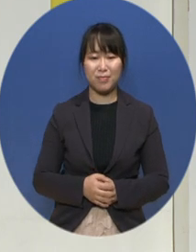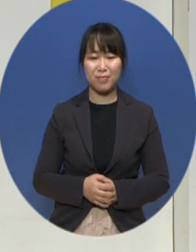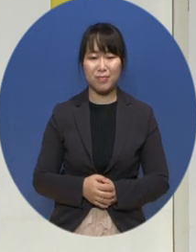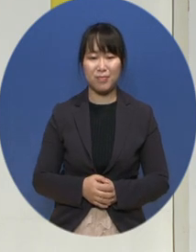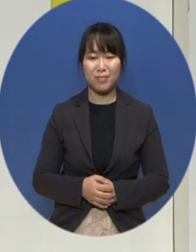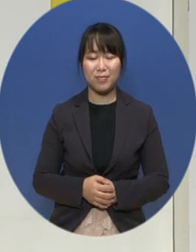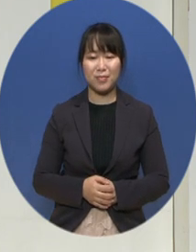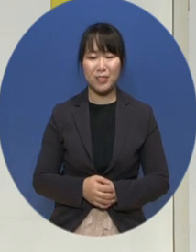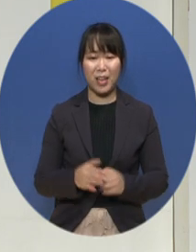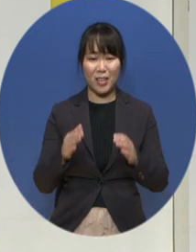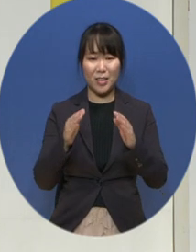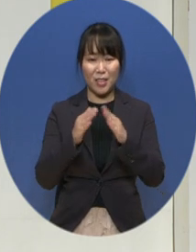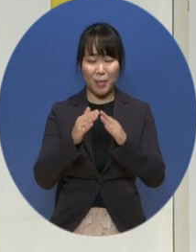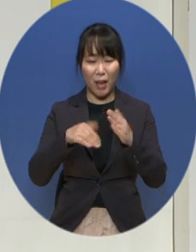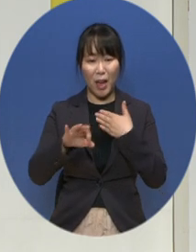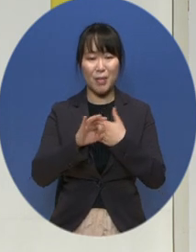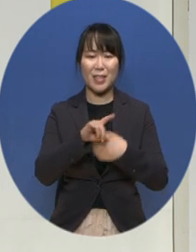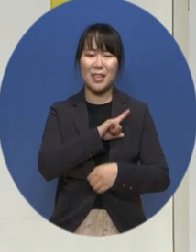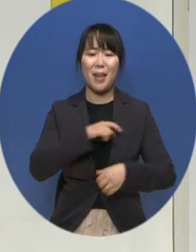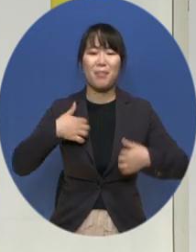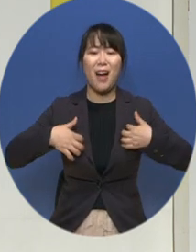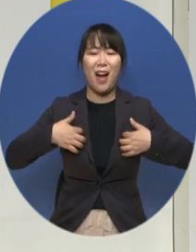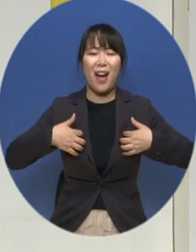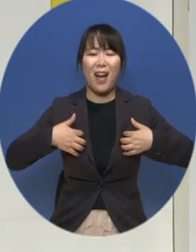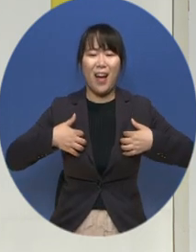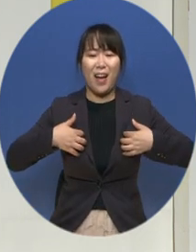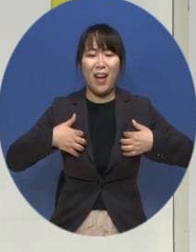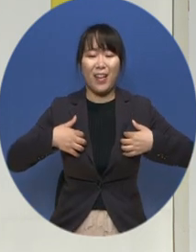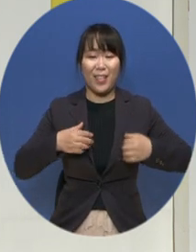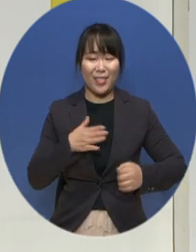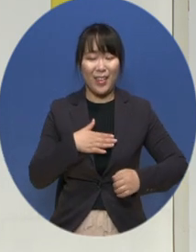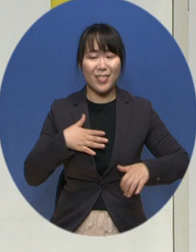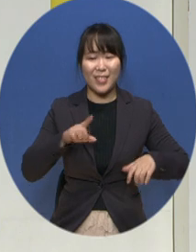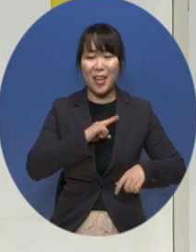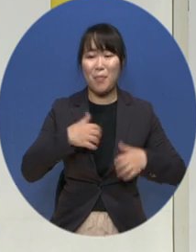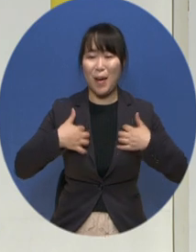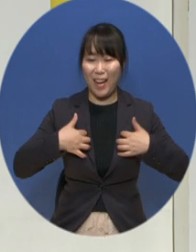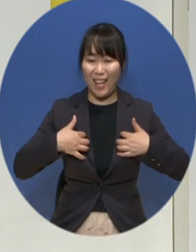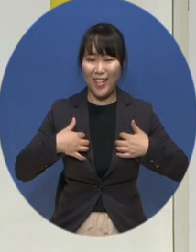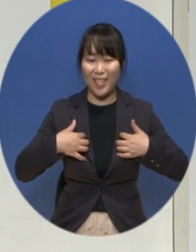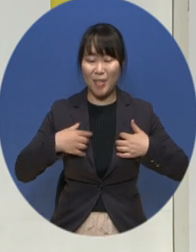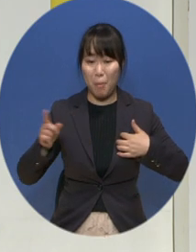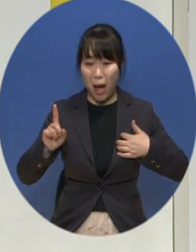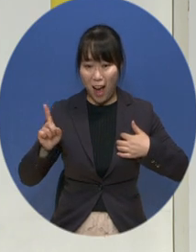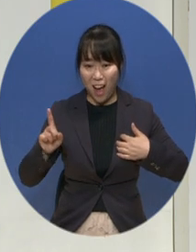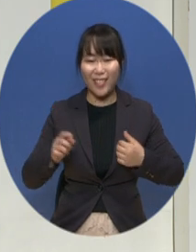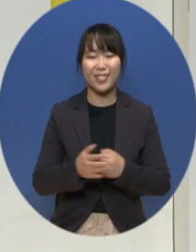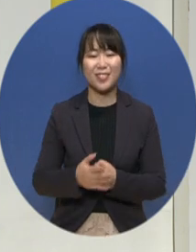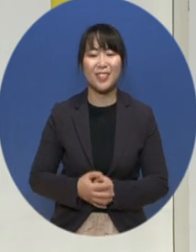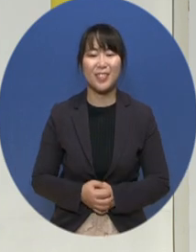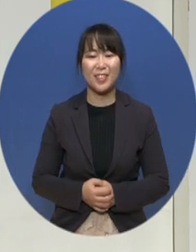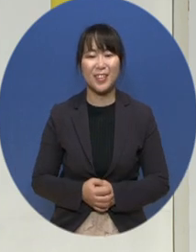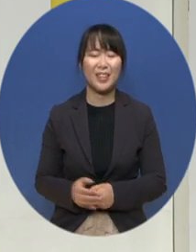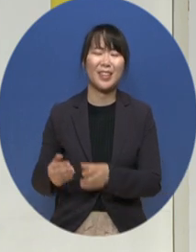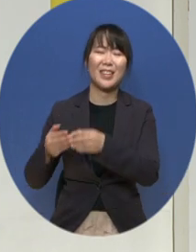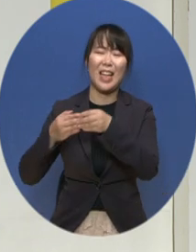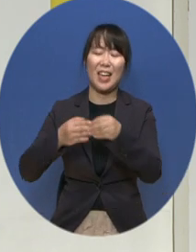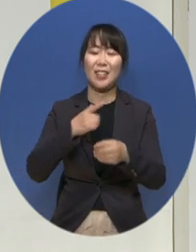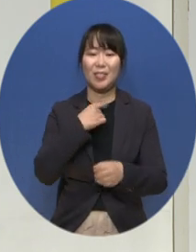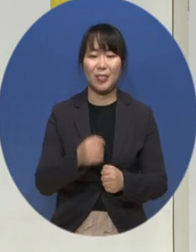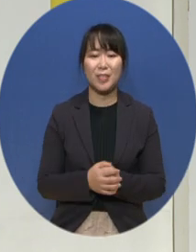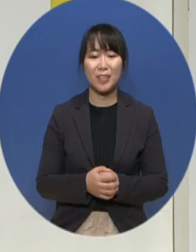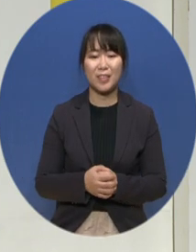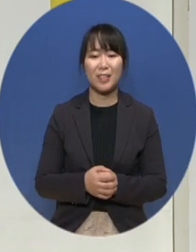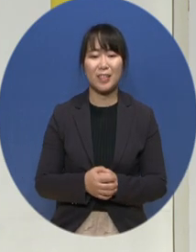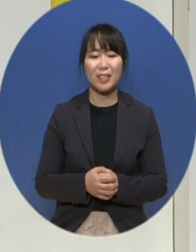집에 들어가면 제일 반격한 털을 3반 급한 거 거예요 그러니까 아아 제가 이거